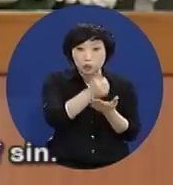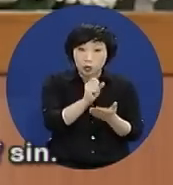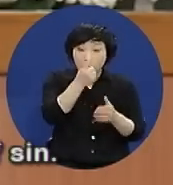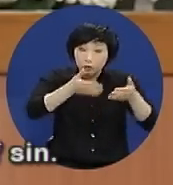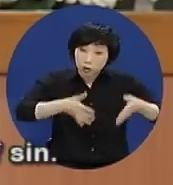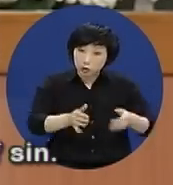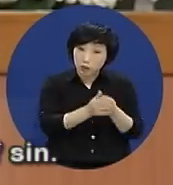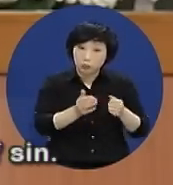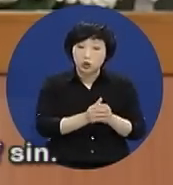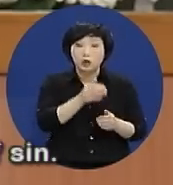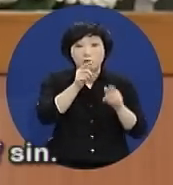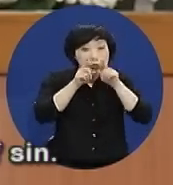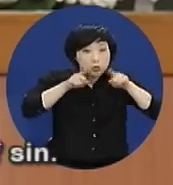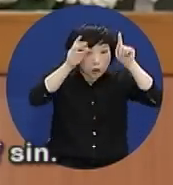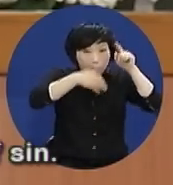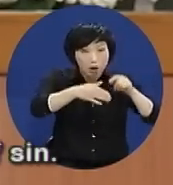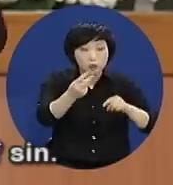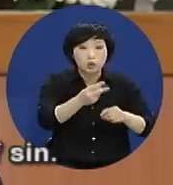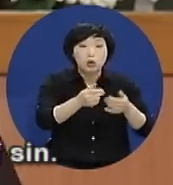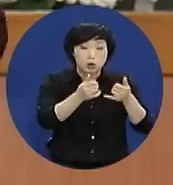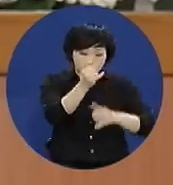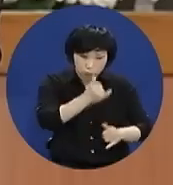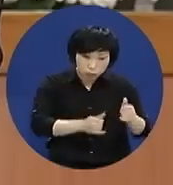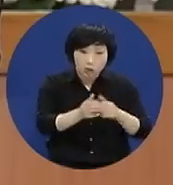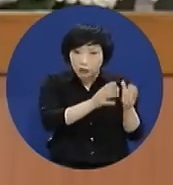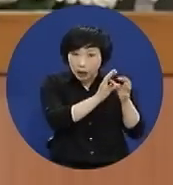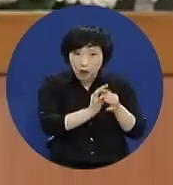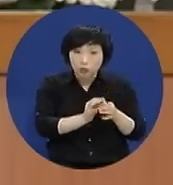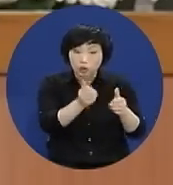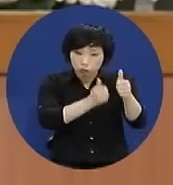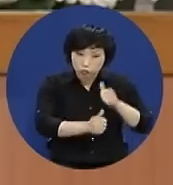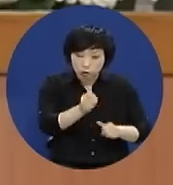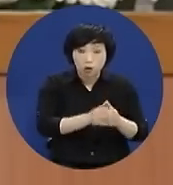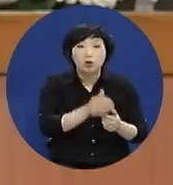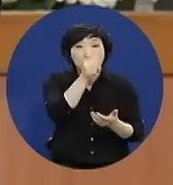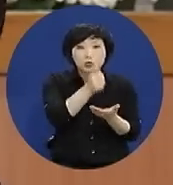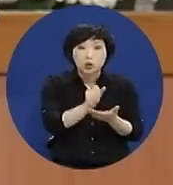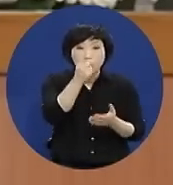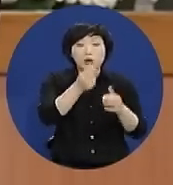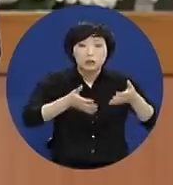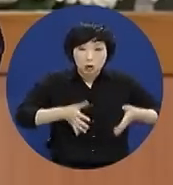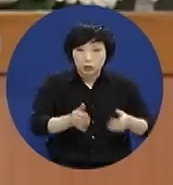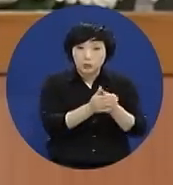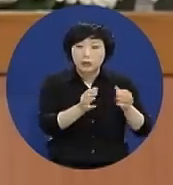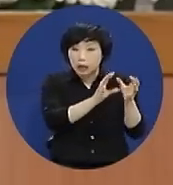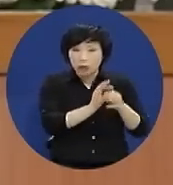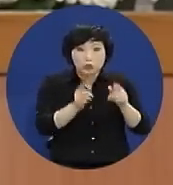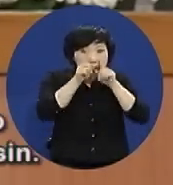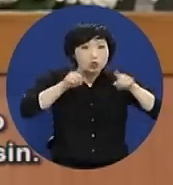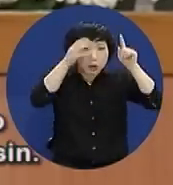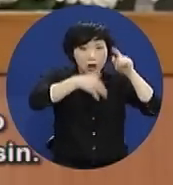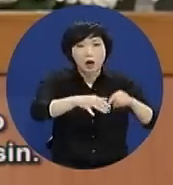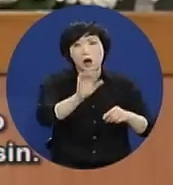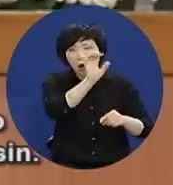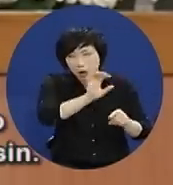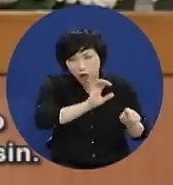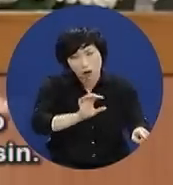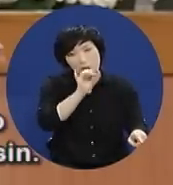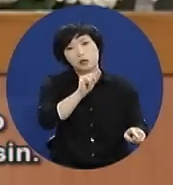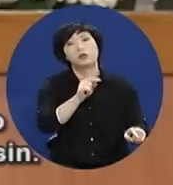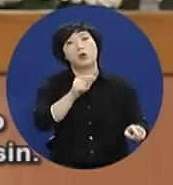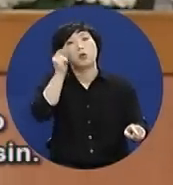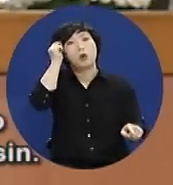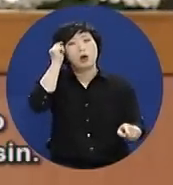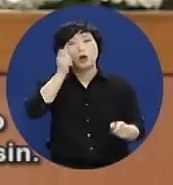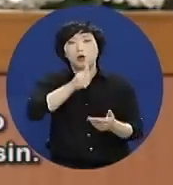と罪の大化として地獄行きその子供も罪によって生まれたので地獄行きその子供も